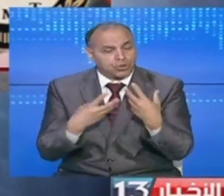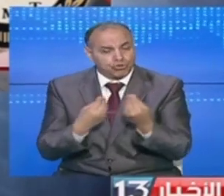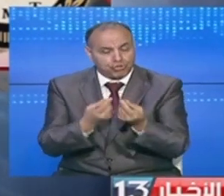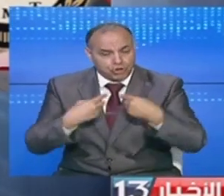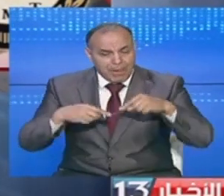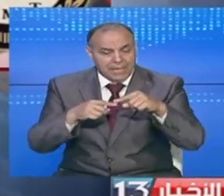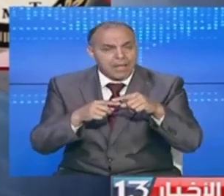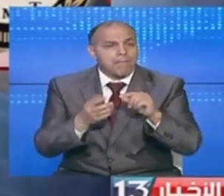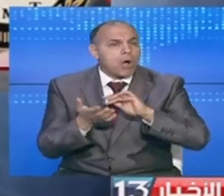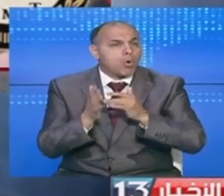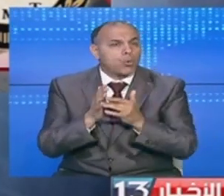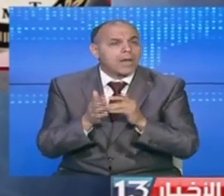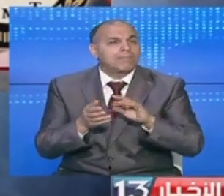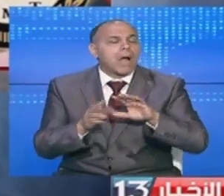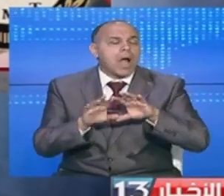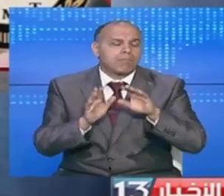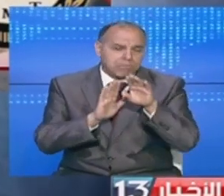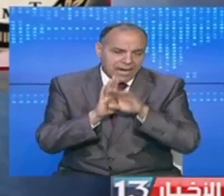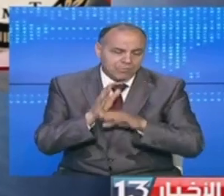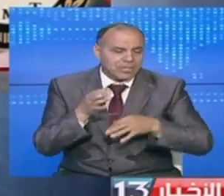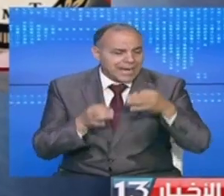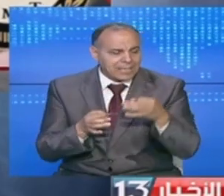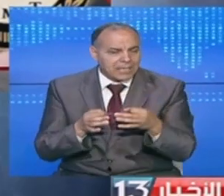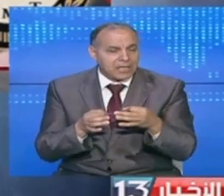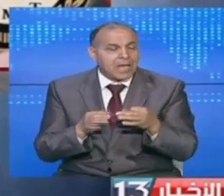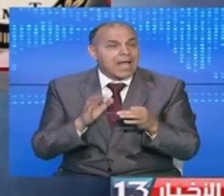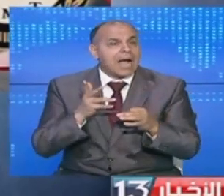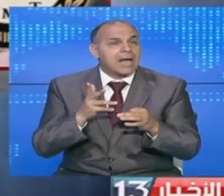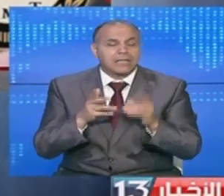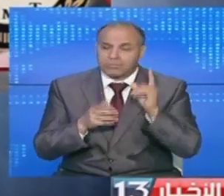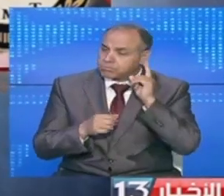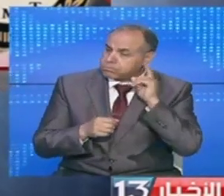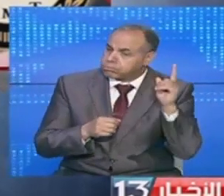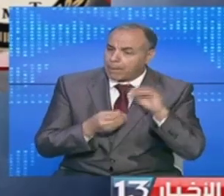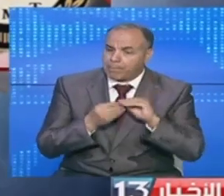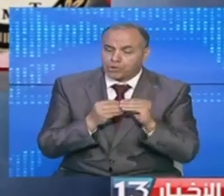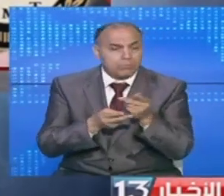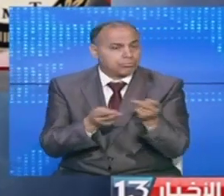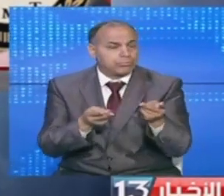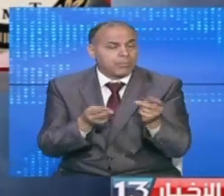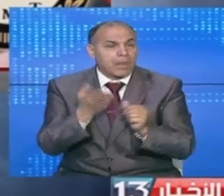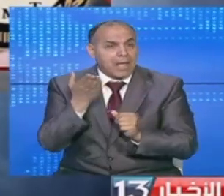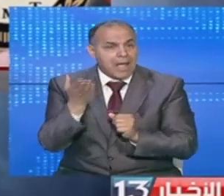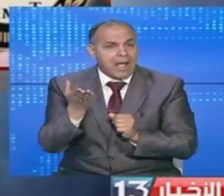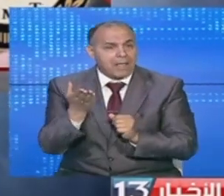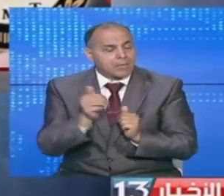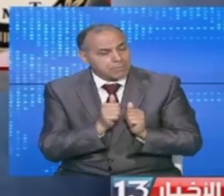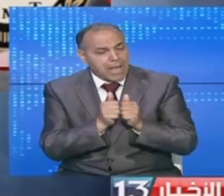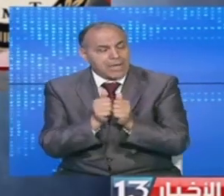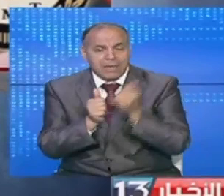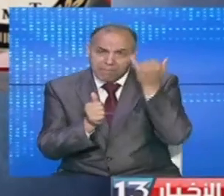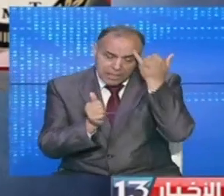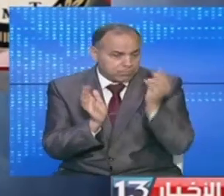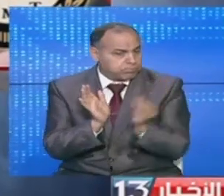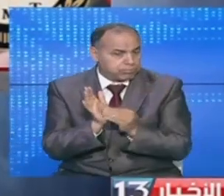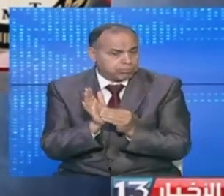الاجتماعات مع كافة مكونات منظومة العدالة من أجل الإنصات للإشكاليات المطروحة والاستئناس